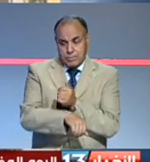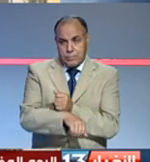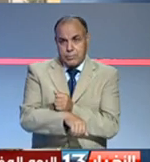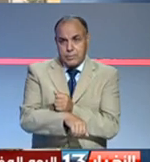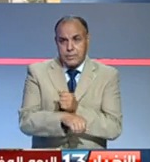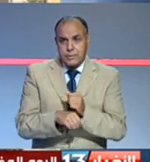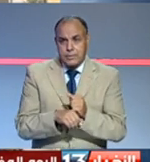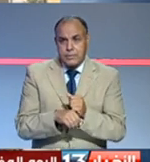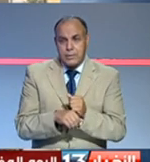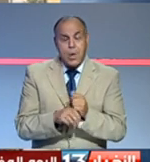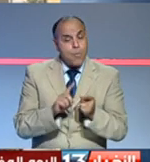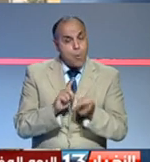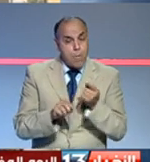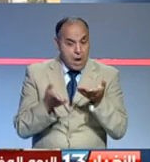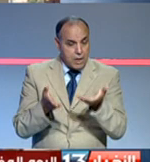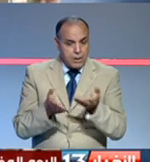اساسيه